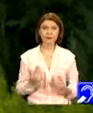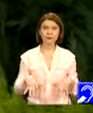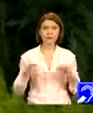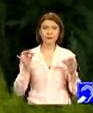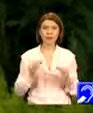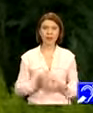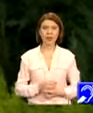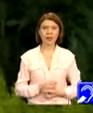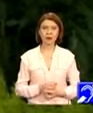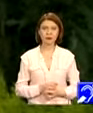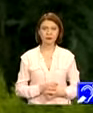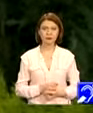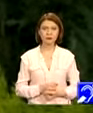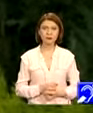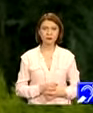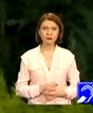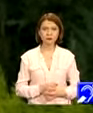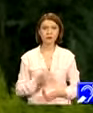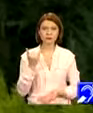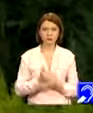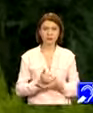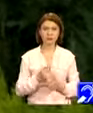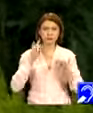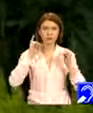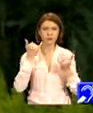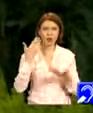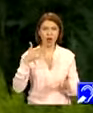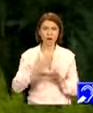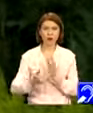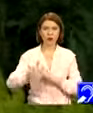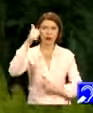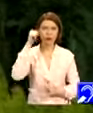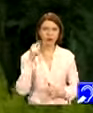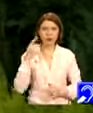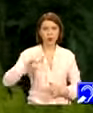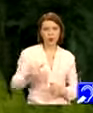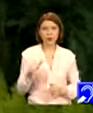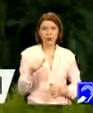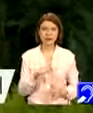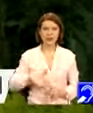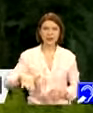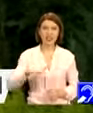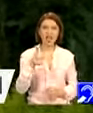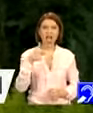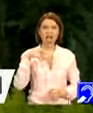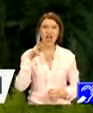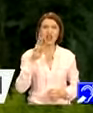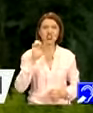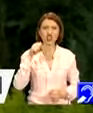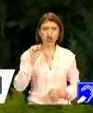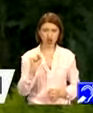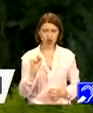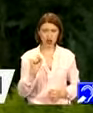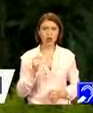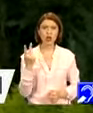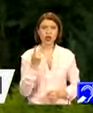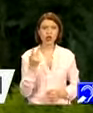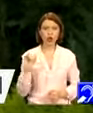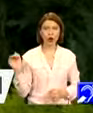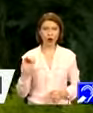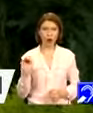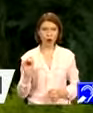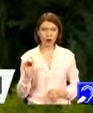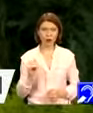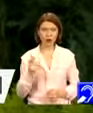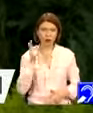Bună ziua, Luca, bun găsit, doamnelor și domnilor. Într-adevăr, incidentul a avut loc ieri în localitatea Argeșan Costești. Cei doi copii